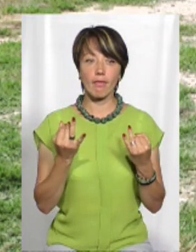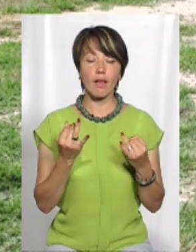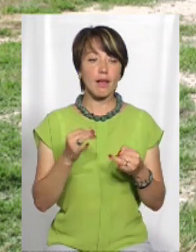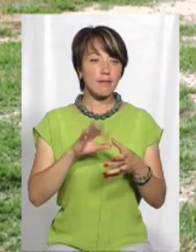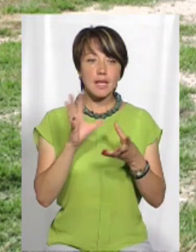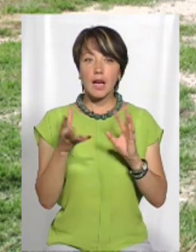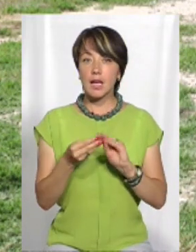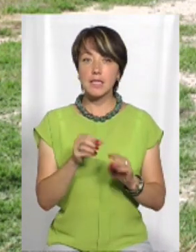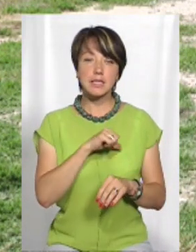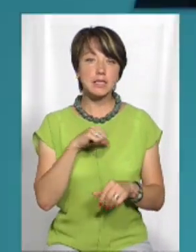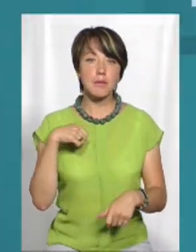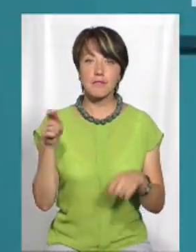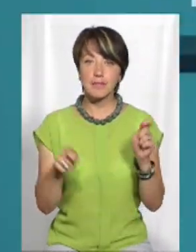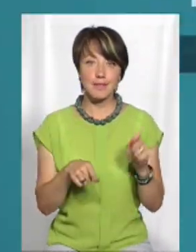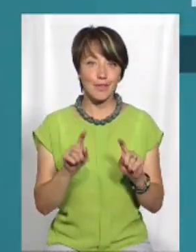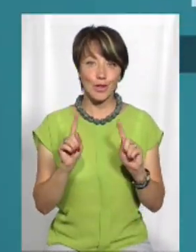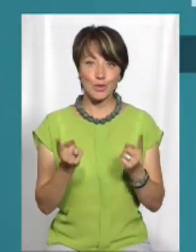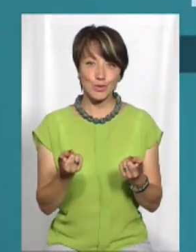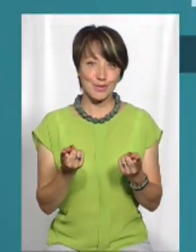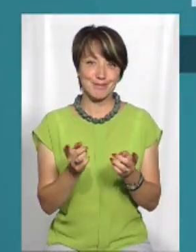Взагалі сам фестиваль дуже прикольний.